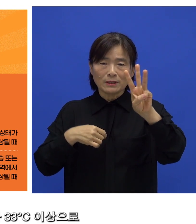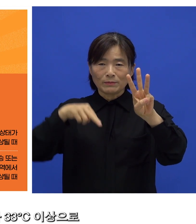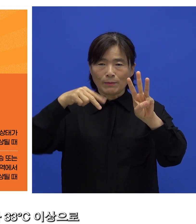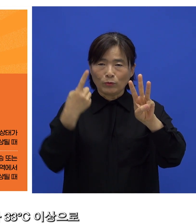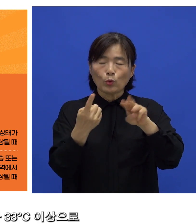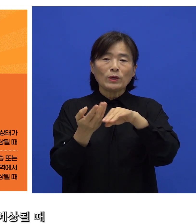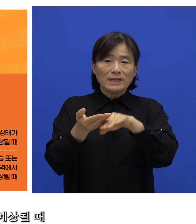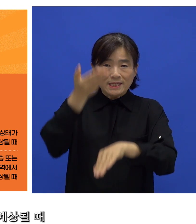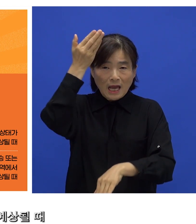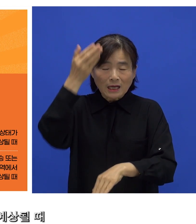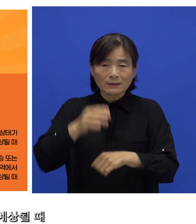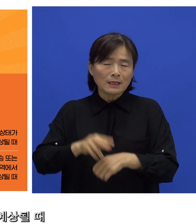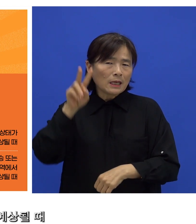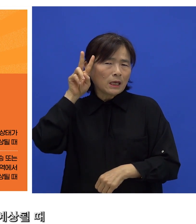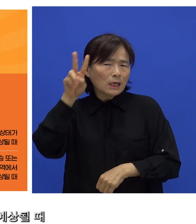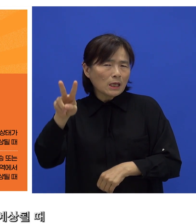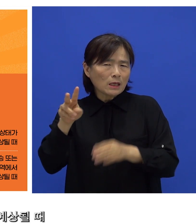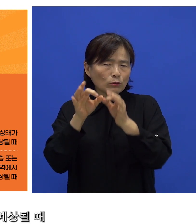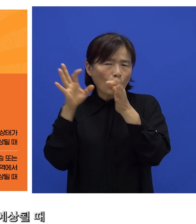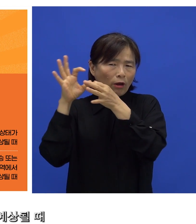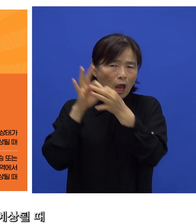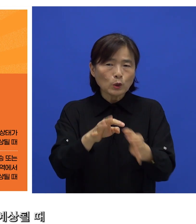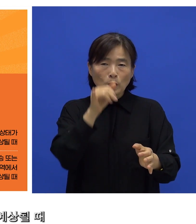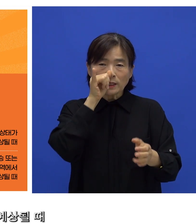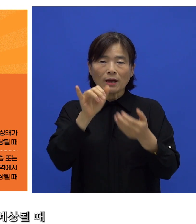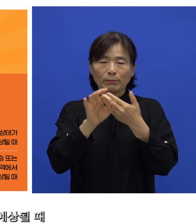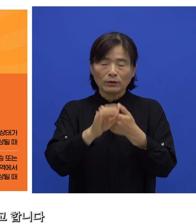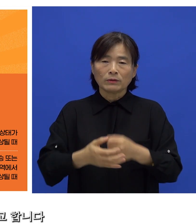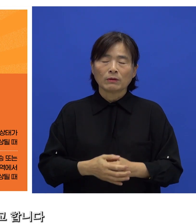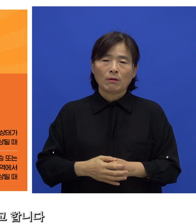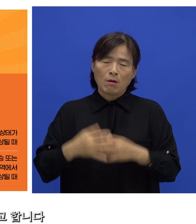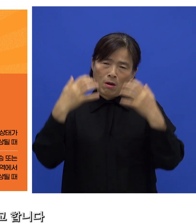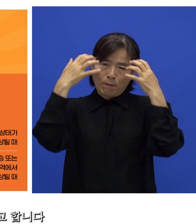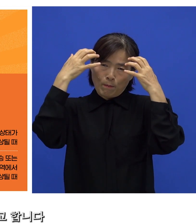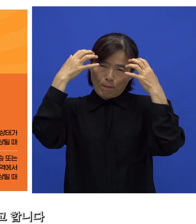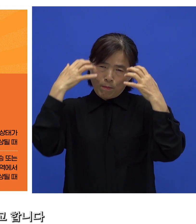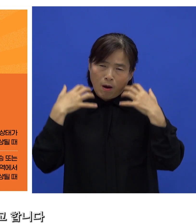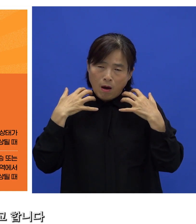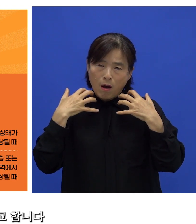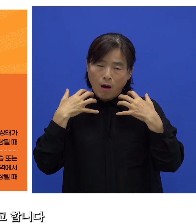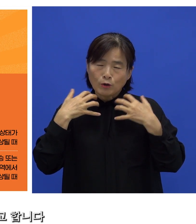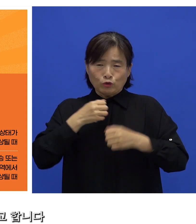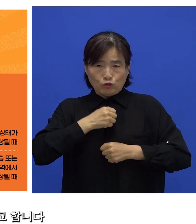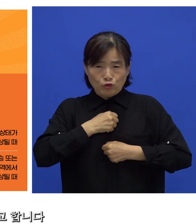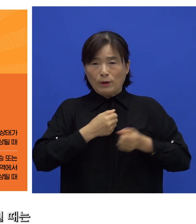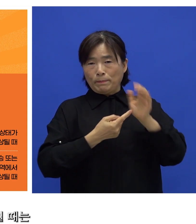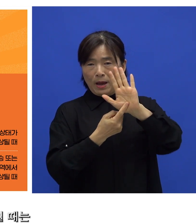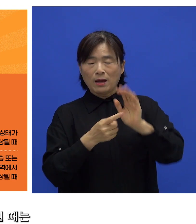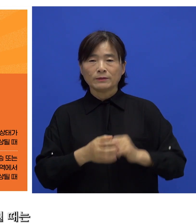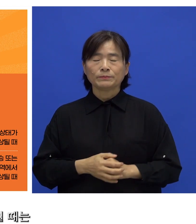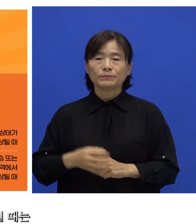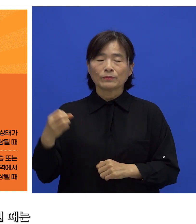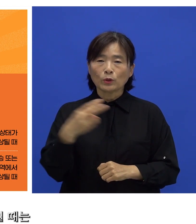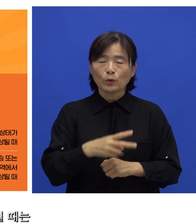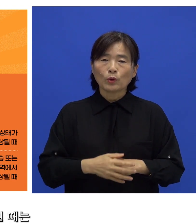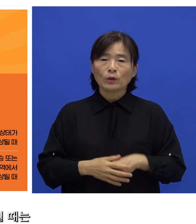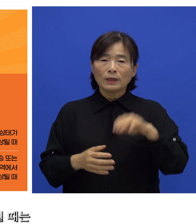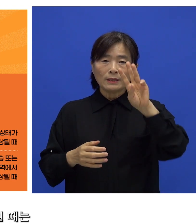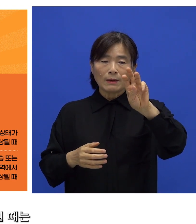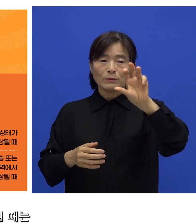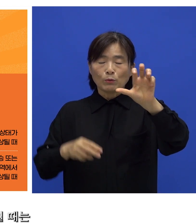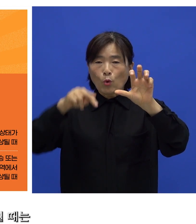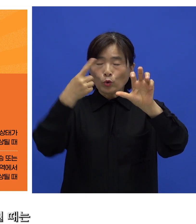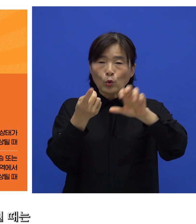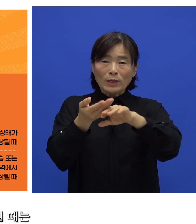이상으로 2일 이상 지속된다고 예상될 때 폭염주의보를 내린다고 합니다. 그리고